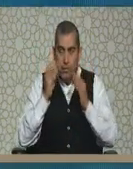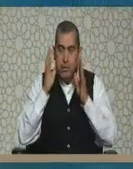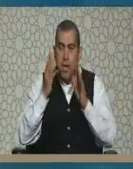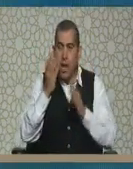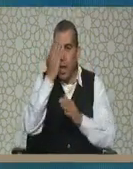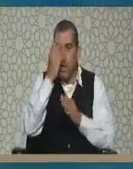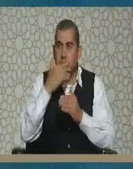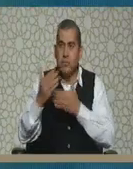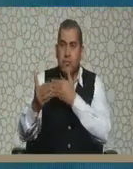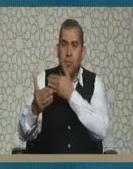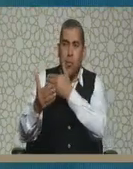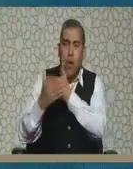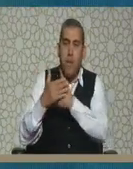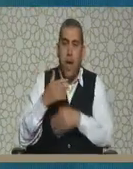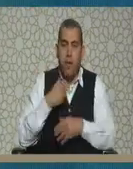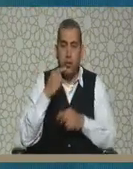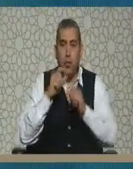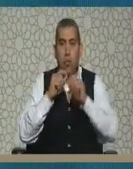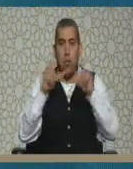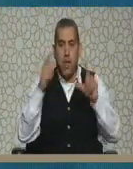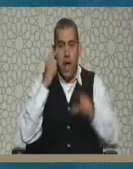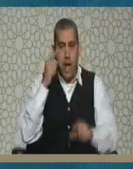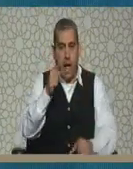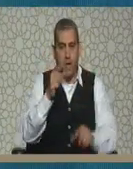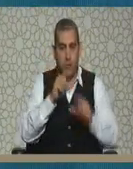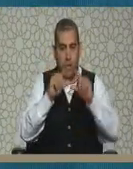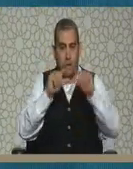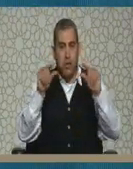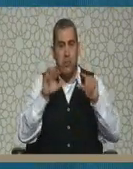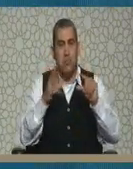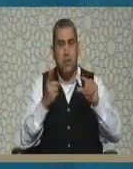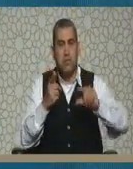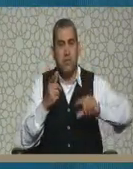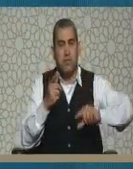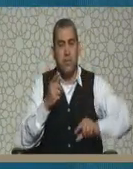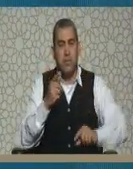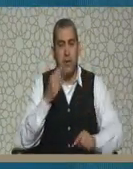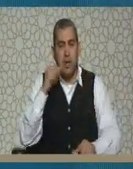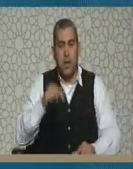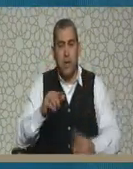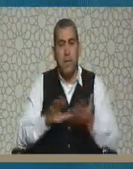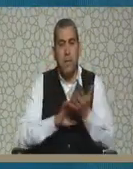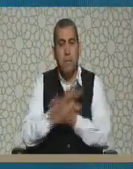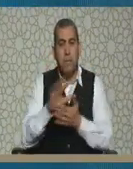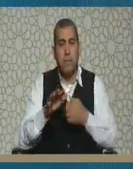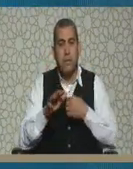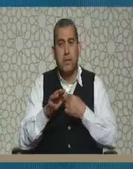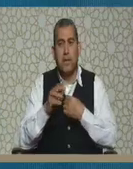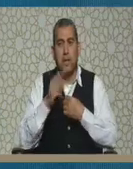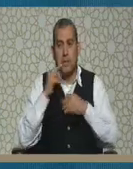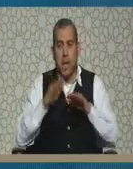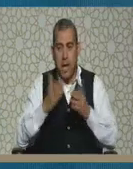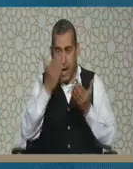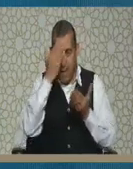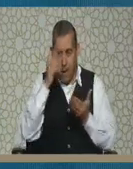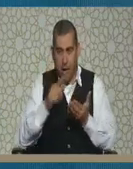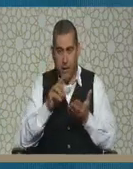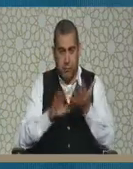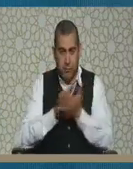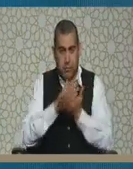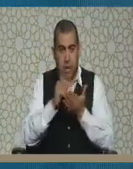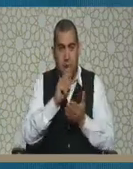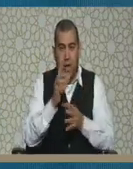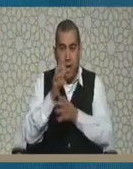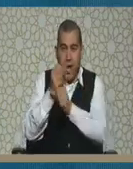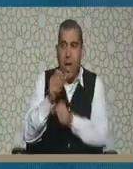قوي احنا عارفينه كلنا اللي بيحل المشاكل مش العباده في حد ذاتها وانما التعلق